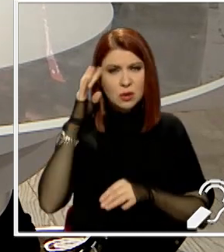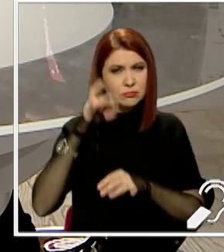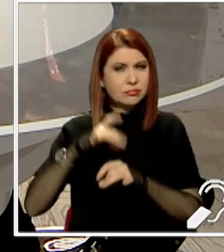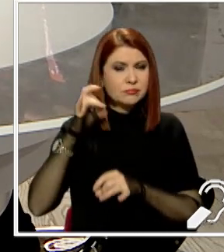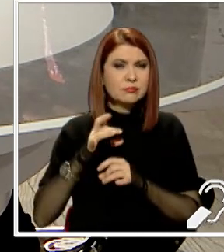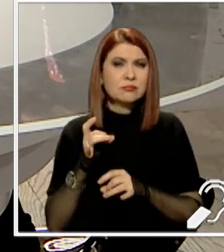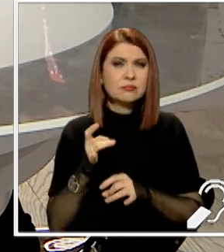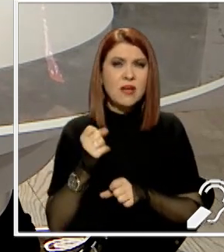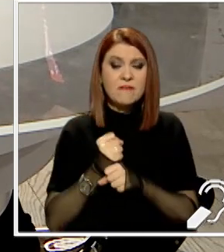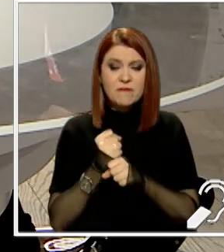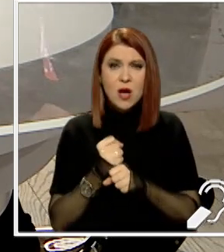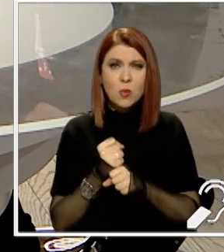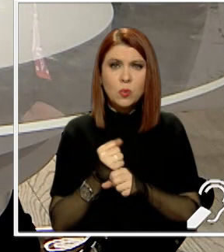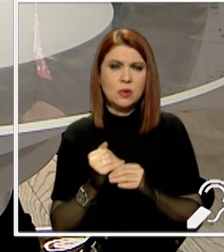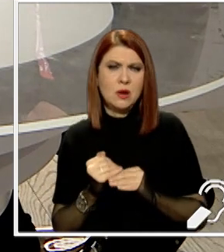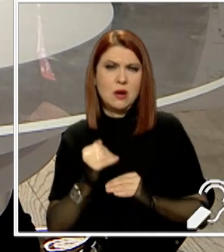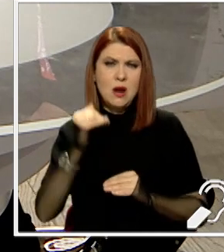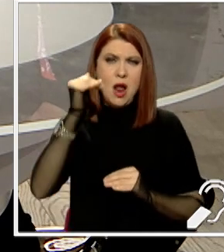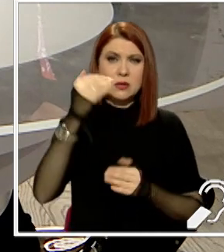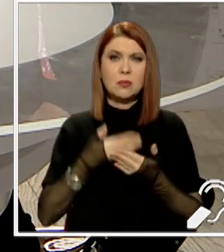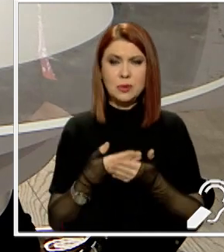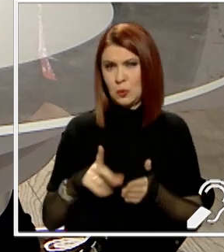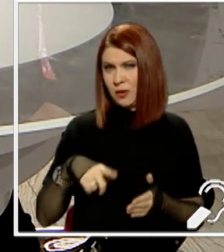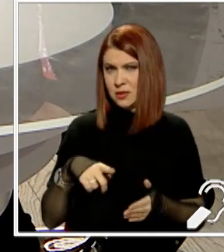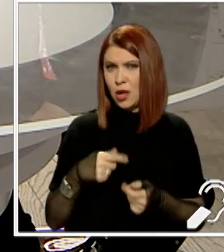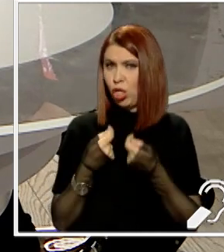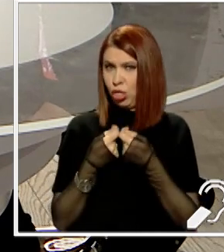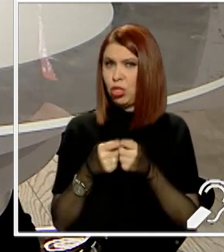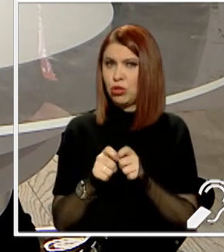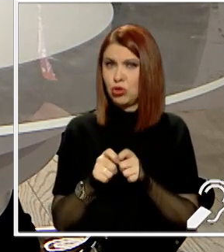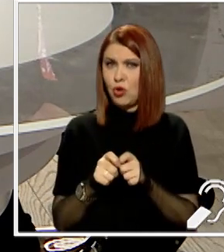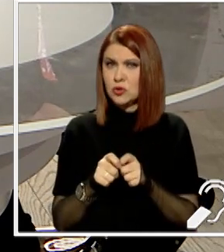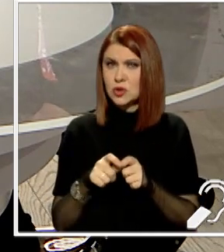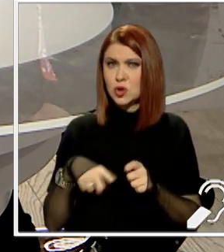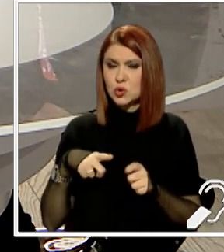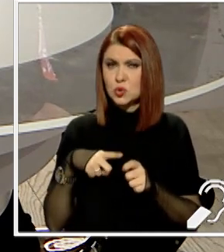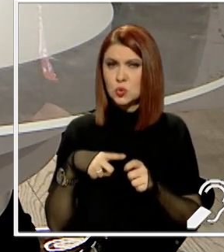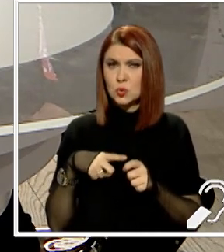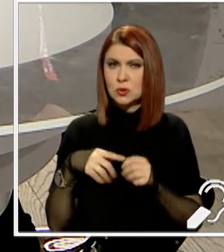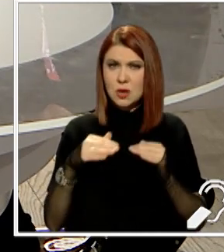improvizație făcută la cel mai înalt nivel, pentru că este toți sunt la